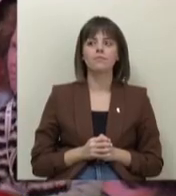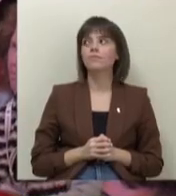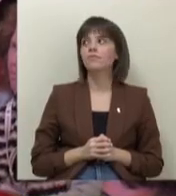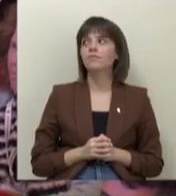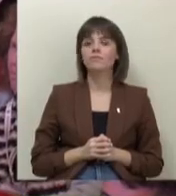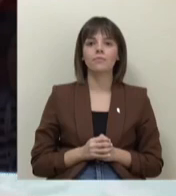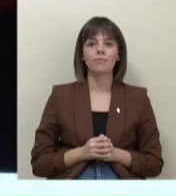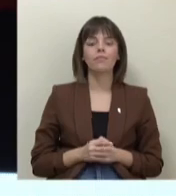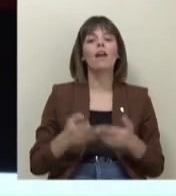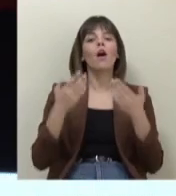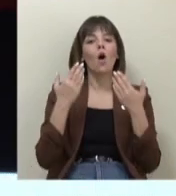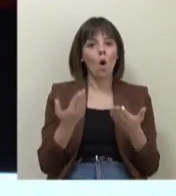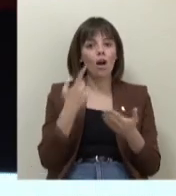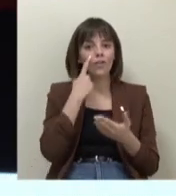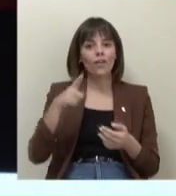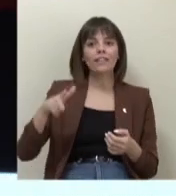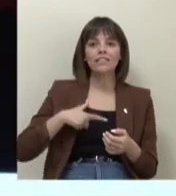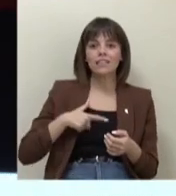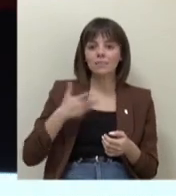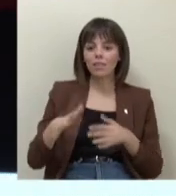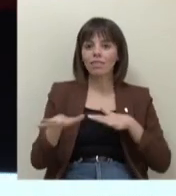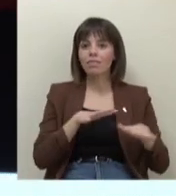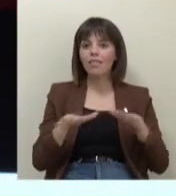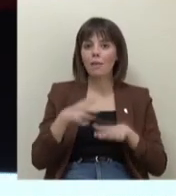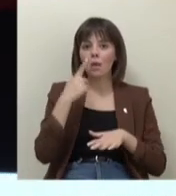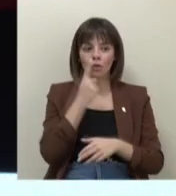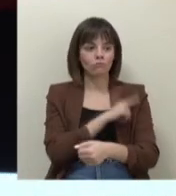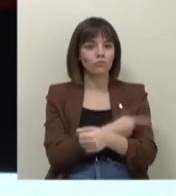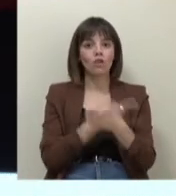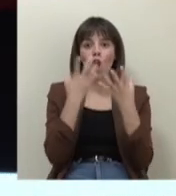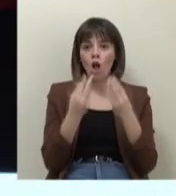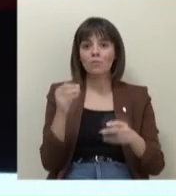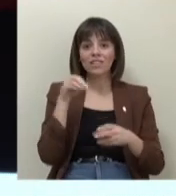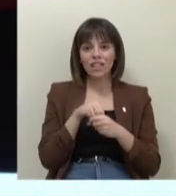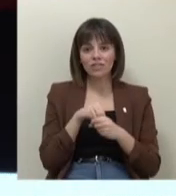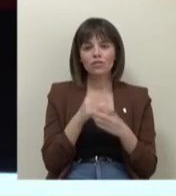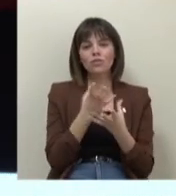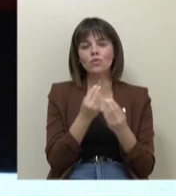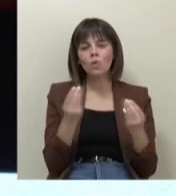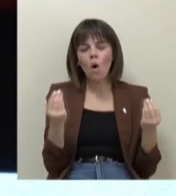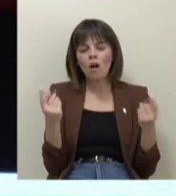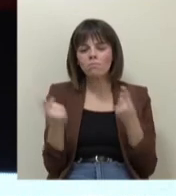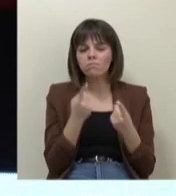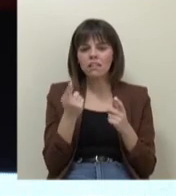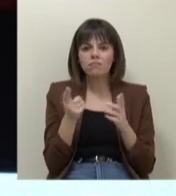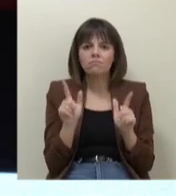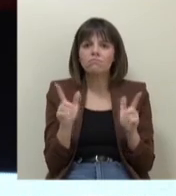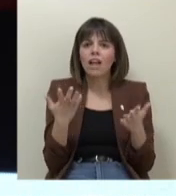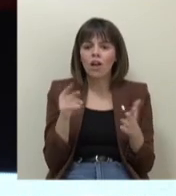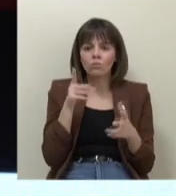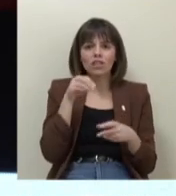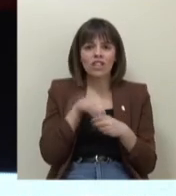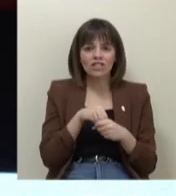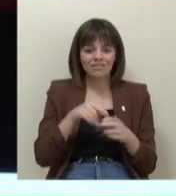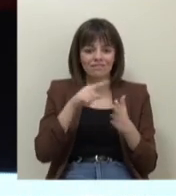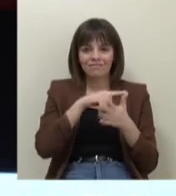Evet, şimdi o halde İzmir'in deprem dirençli hale getirmeler için öyle çok komplike bir şey yok. Bunun